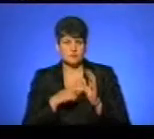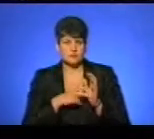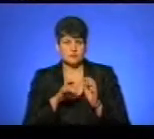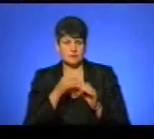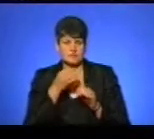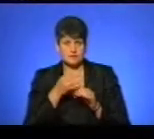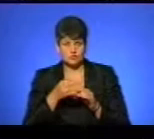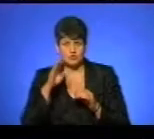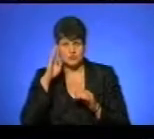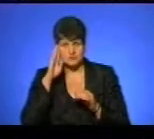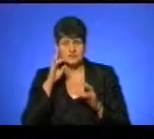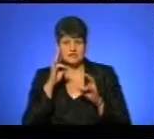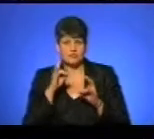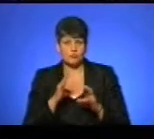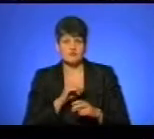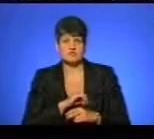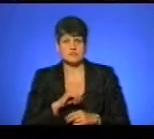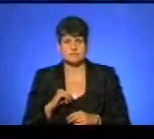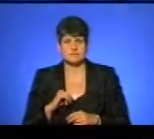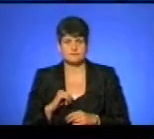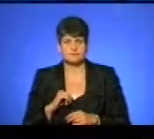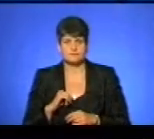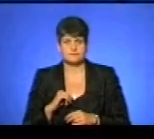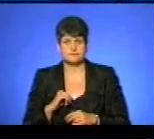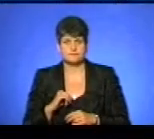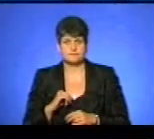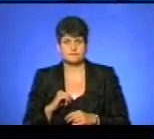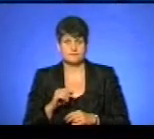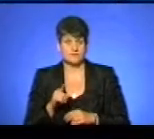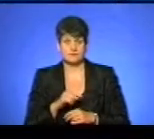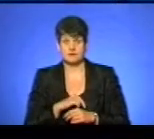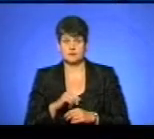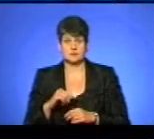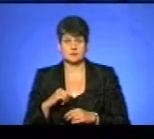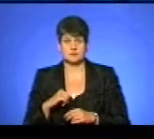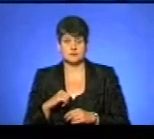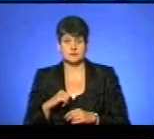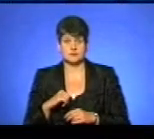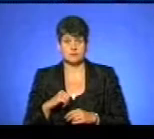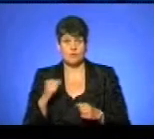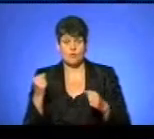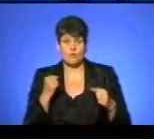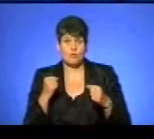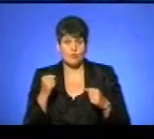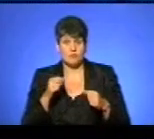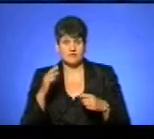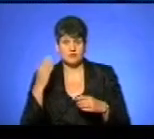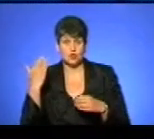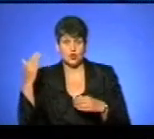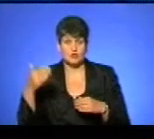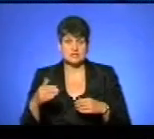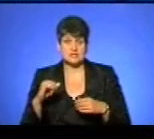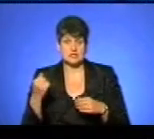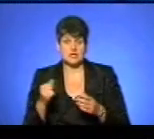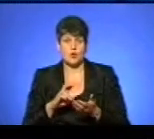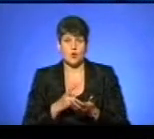що хлопчик травмувався сам. Він сам побився до стіни. Коли